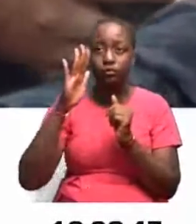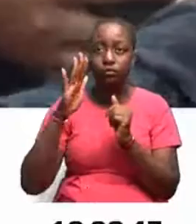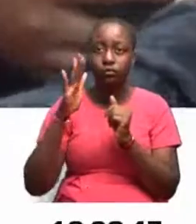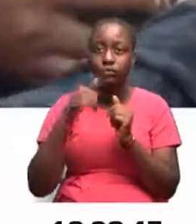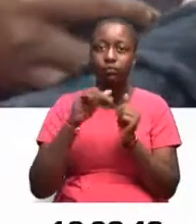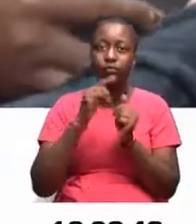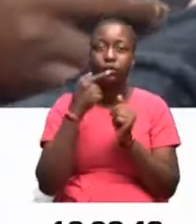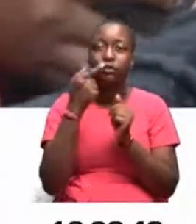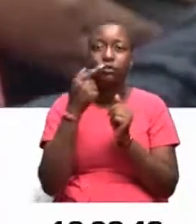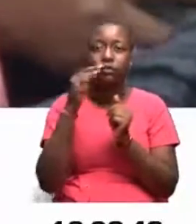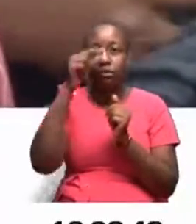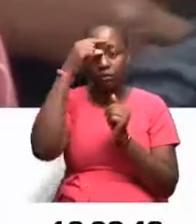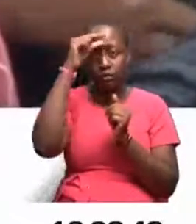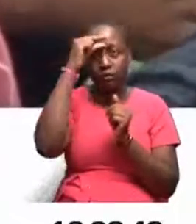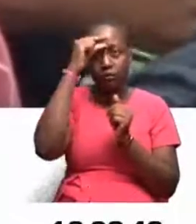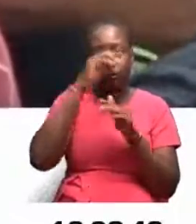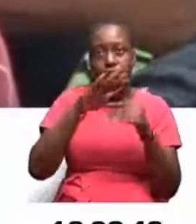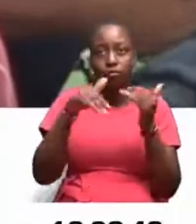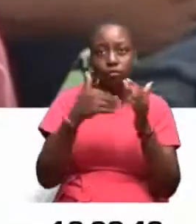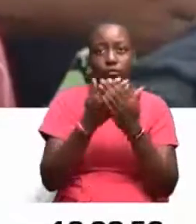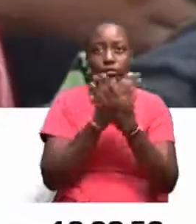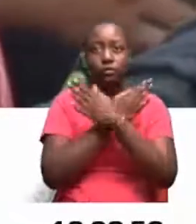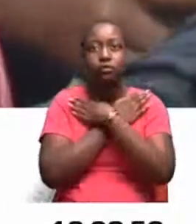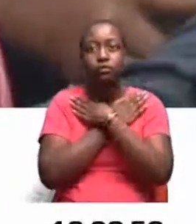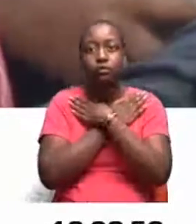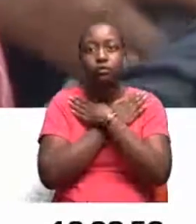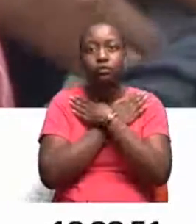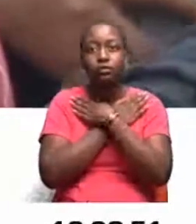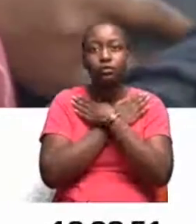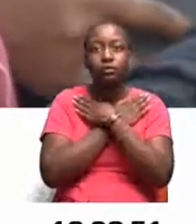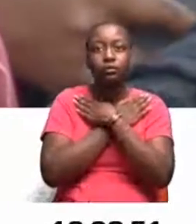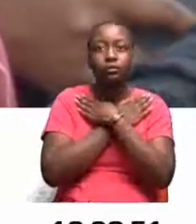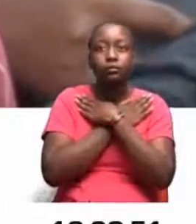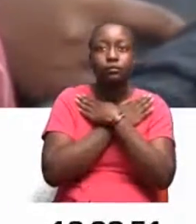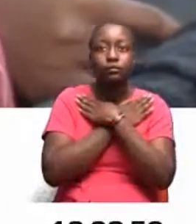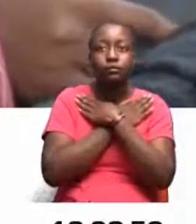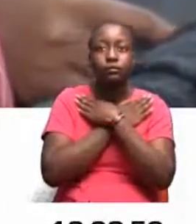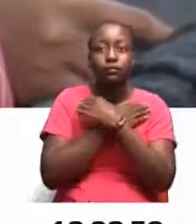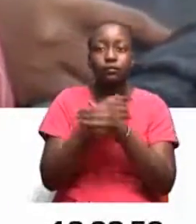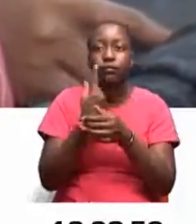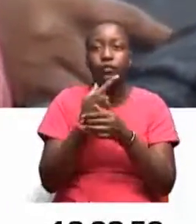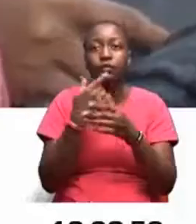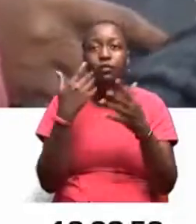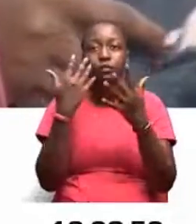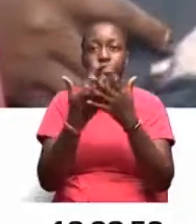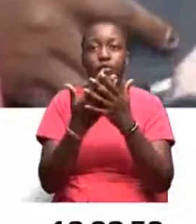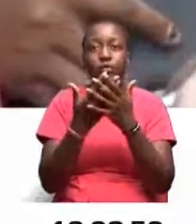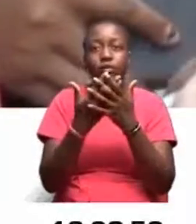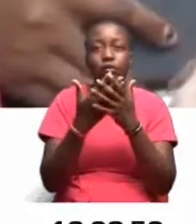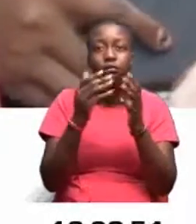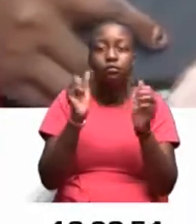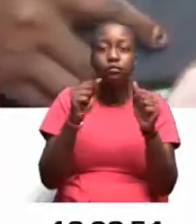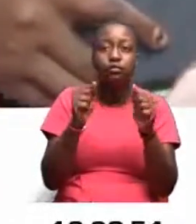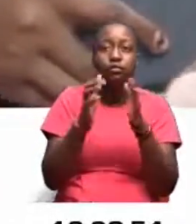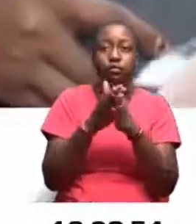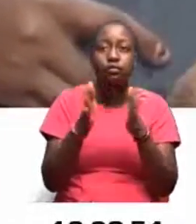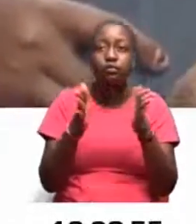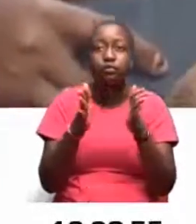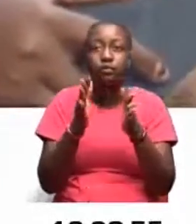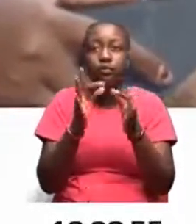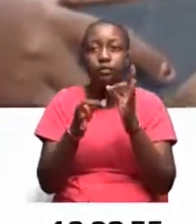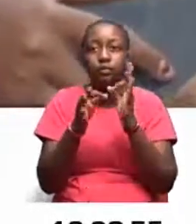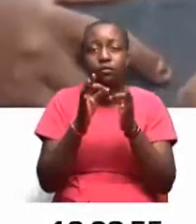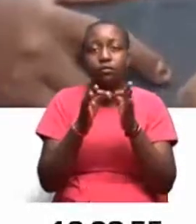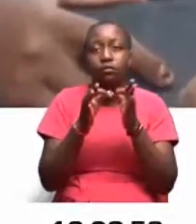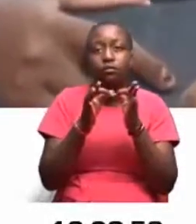serikali wale wenzetu kama kina Idris, kina Thmani, kina Hamza ambao walikamatwa waweze kuachiliwa kama sisi tulivyoachiliwa, na